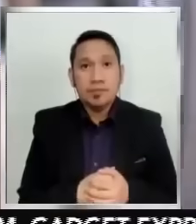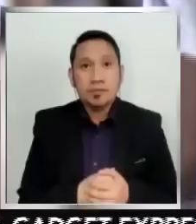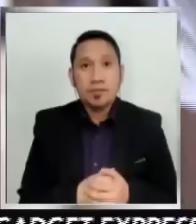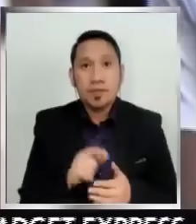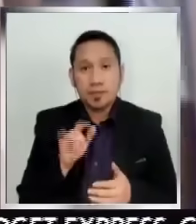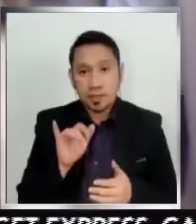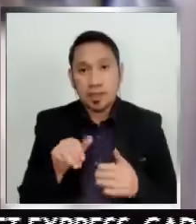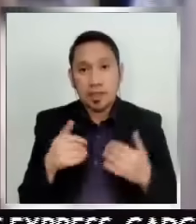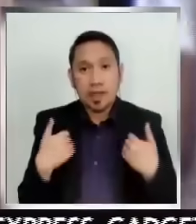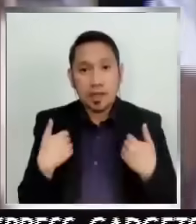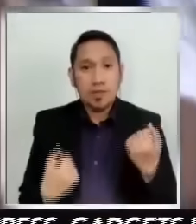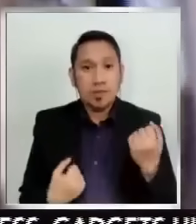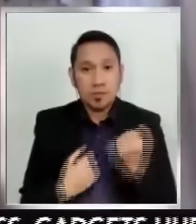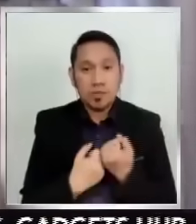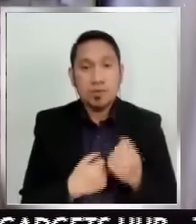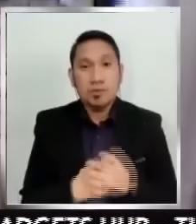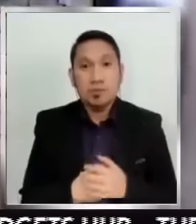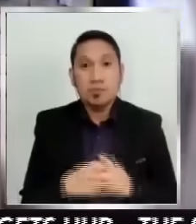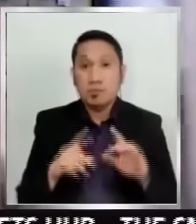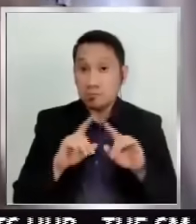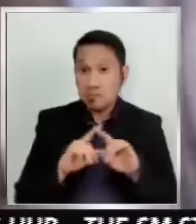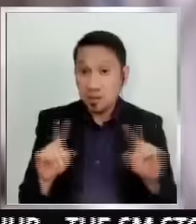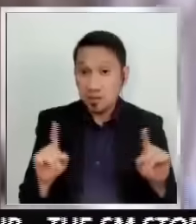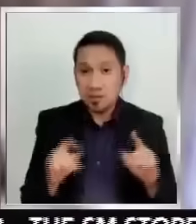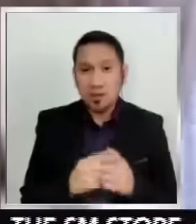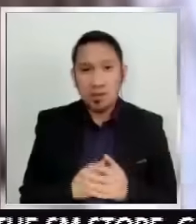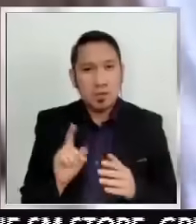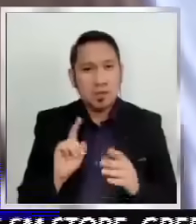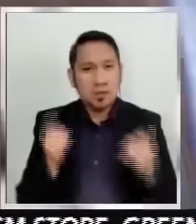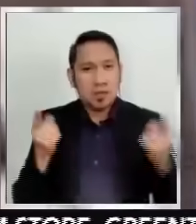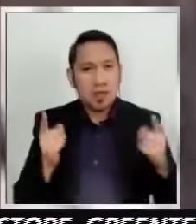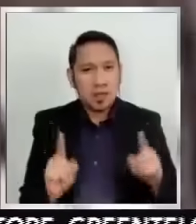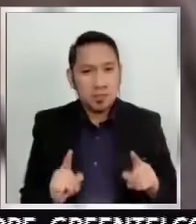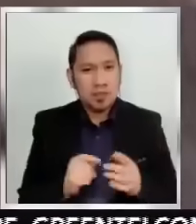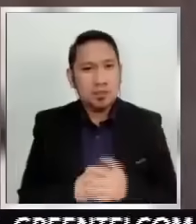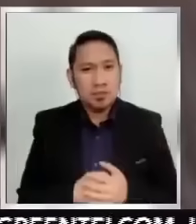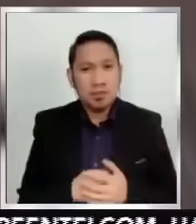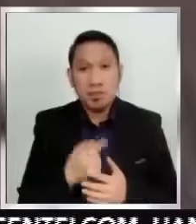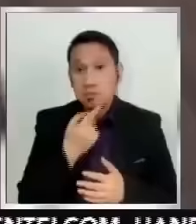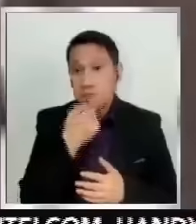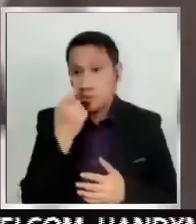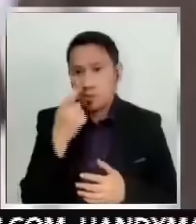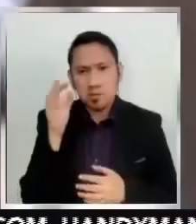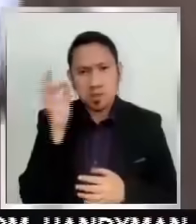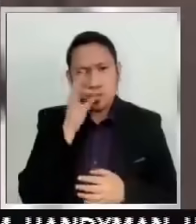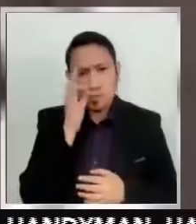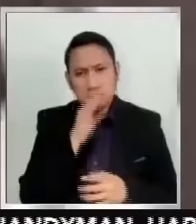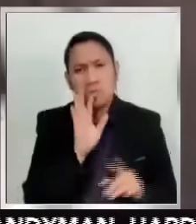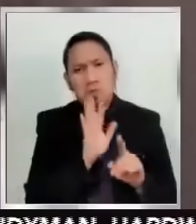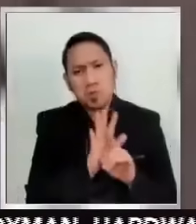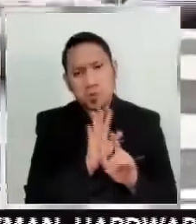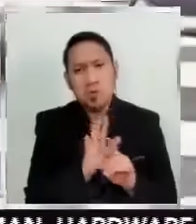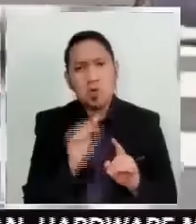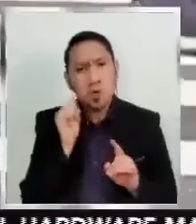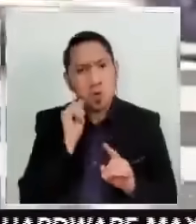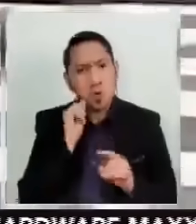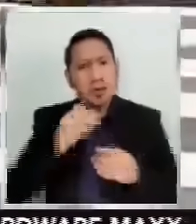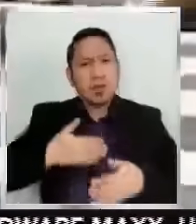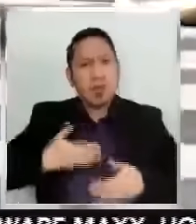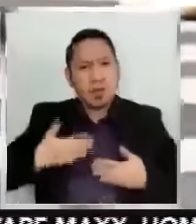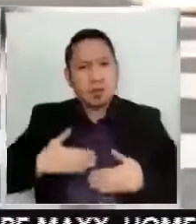kanya. Pero teka, anyari, diba kilala ang mga Pinoy na likas na masayahin? Huwag